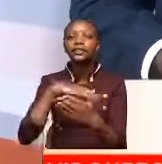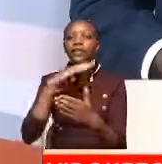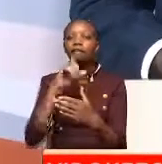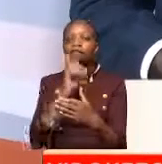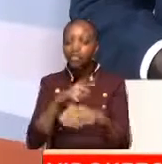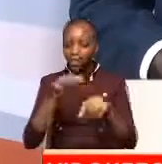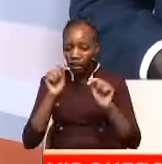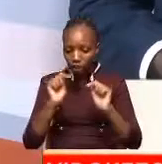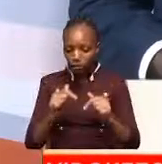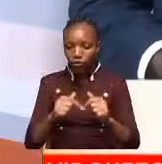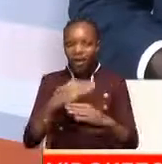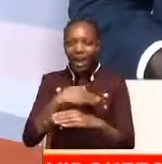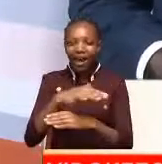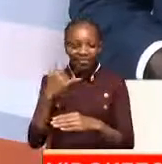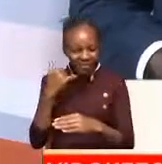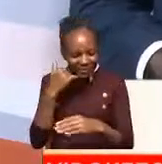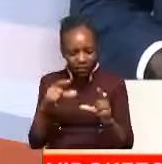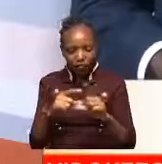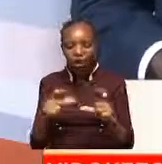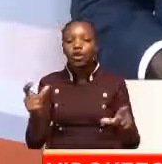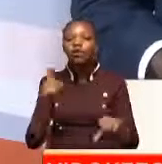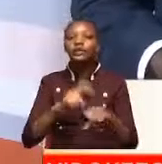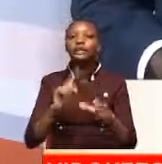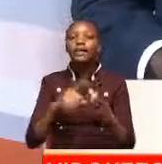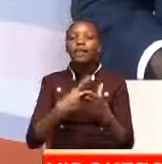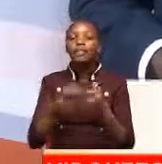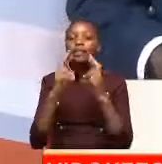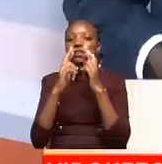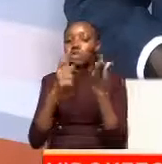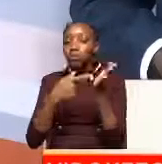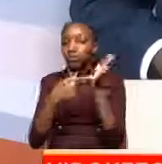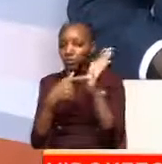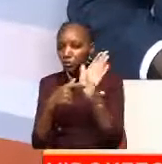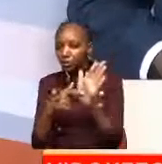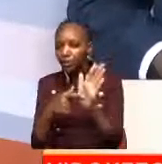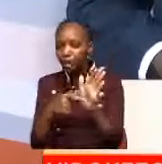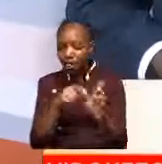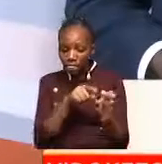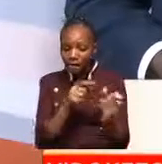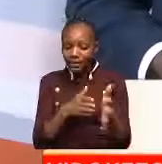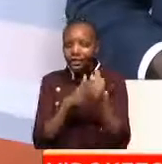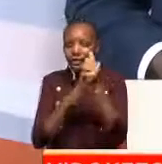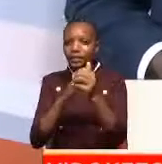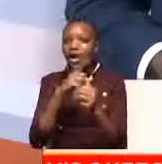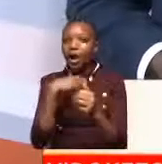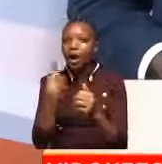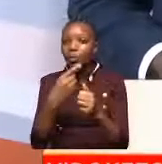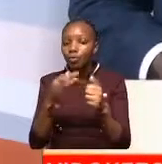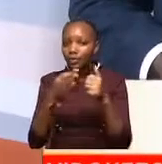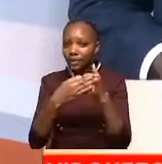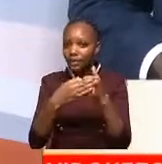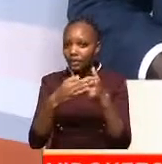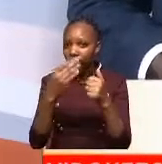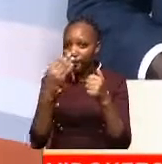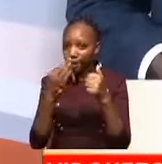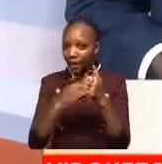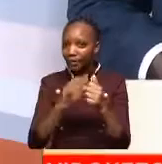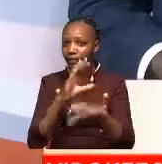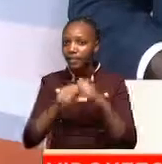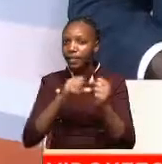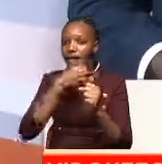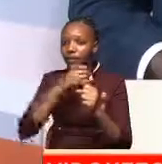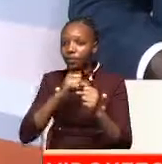ya kuugua kwa muda mrefu. Ripoti zimedhihirisha kwamba askofu huyo mwenye umri wa miaka 88